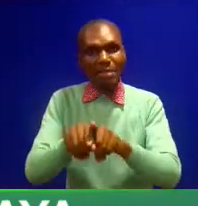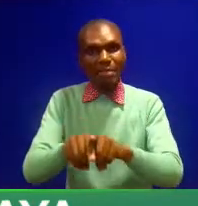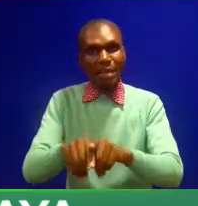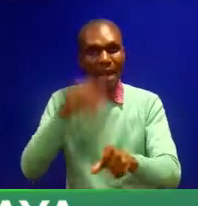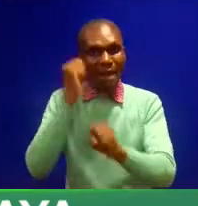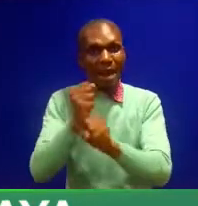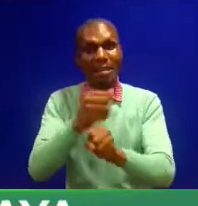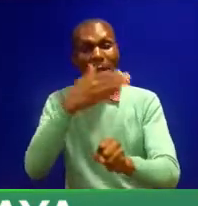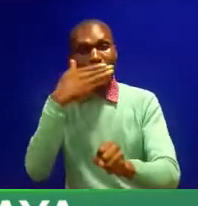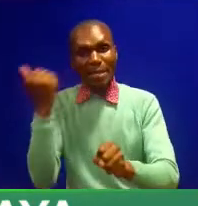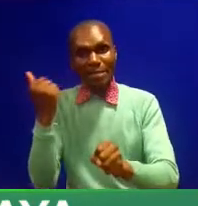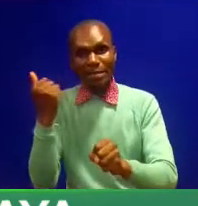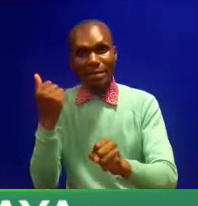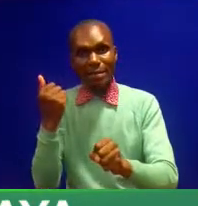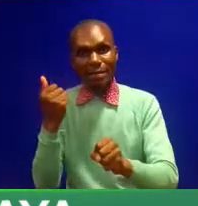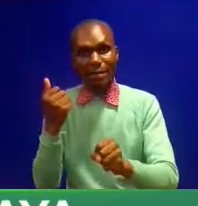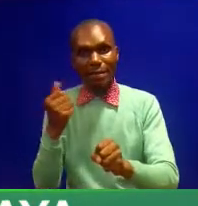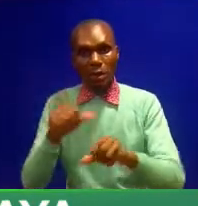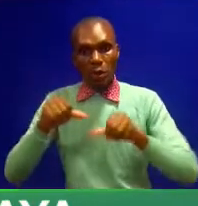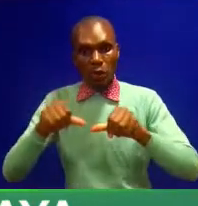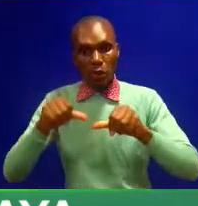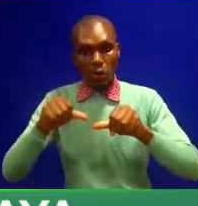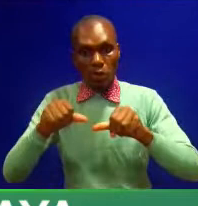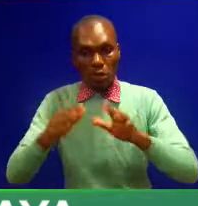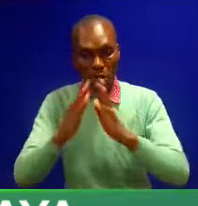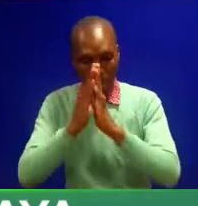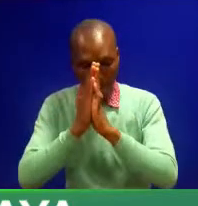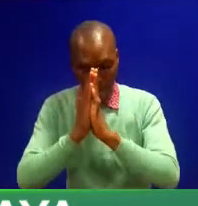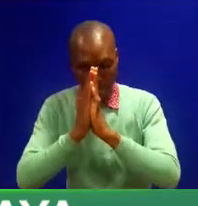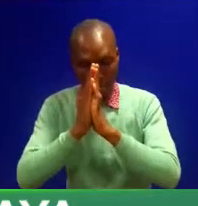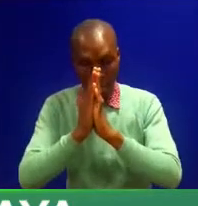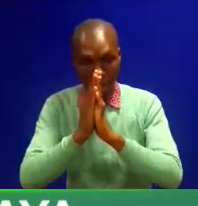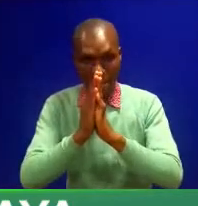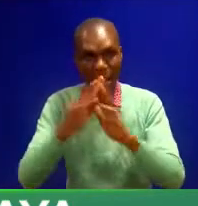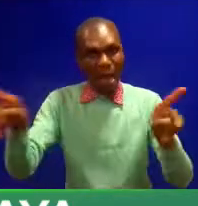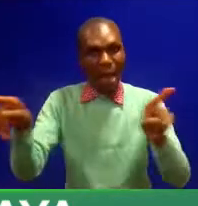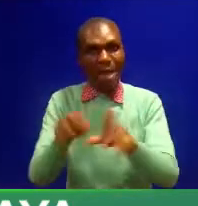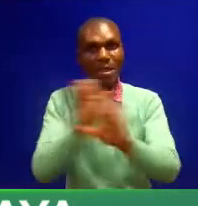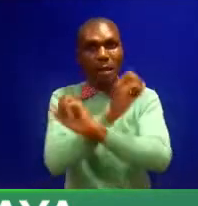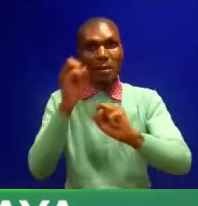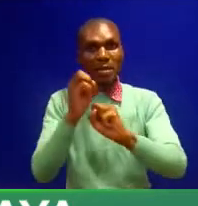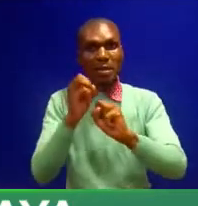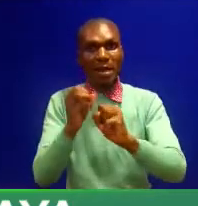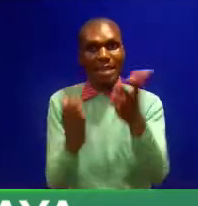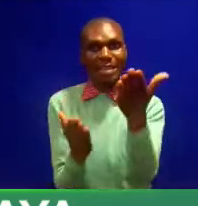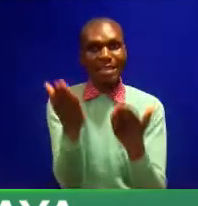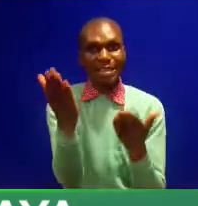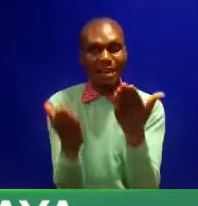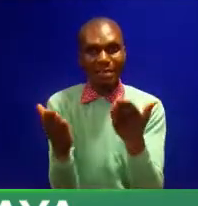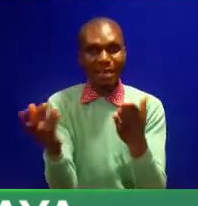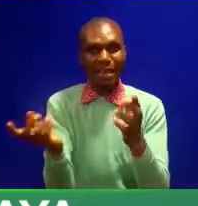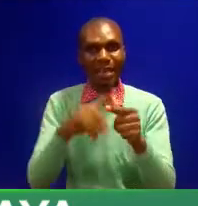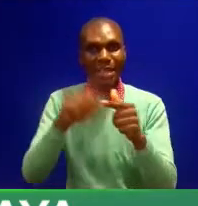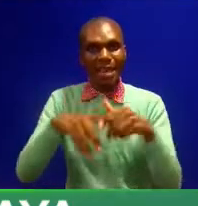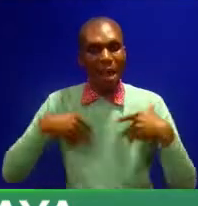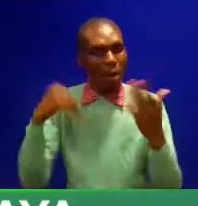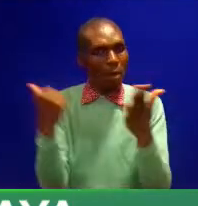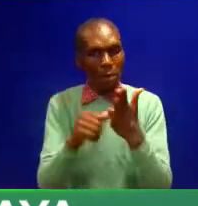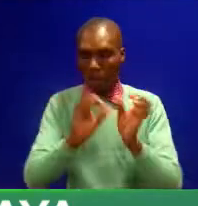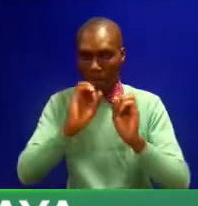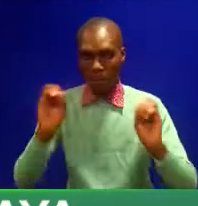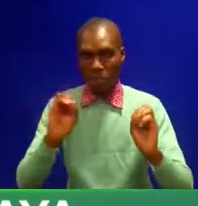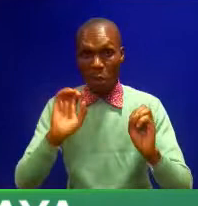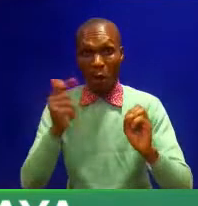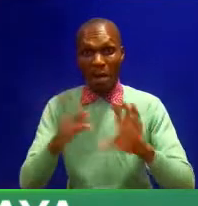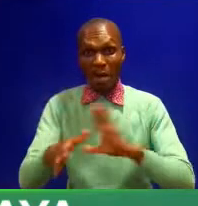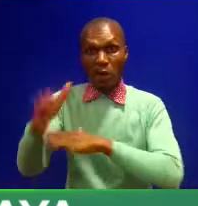tuwa tuchituwebe ndoo usawa tika toka ndre usawa ekele mwana ambiyo wa kata kula ta nyaro kwa kongo ekele nyasa ae